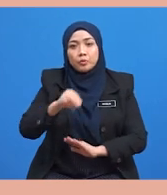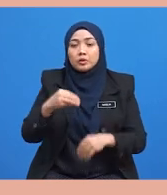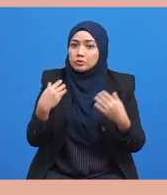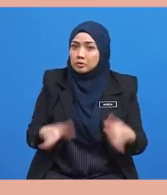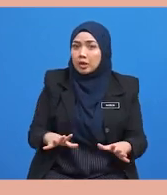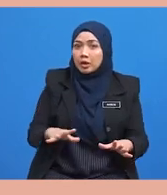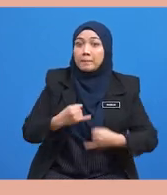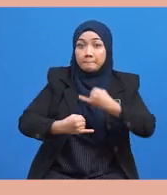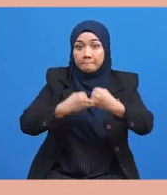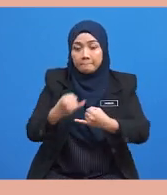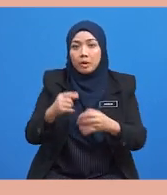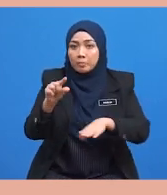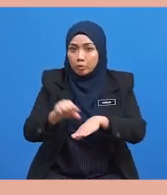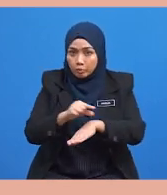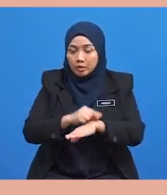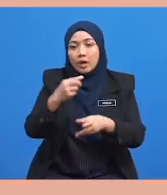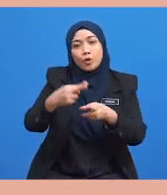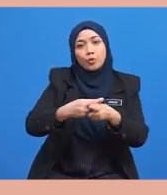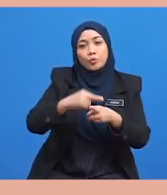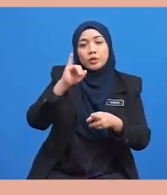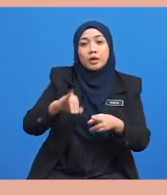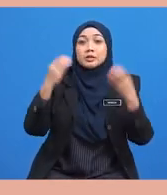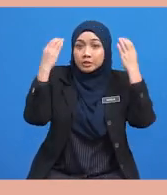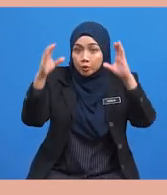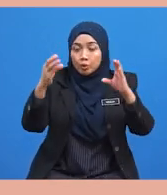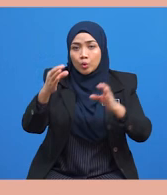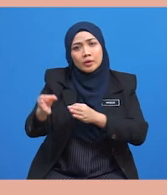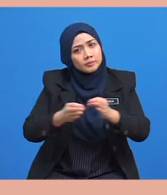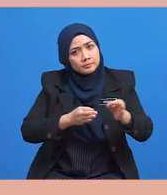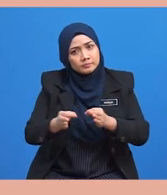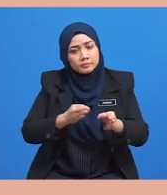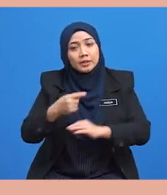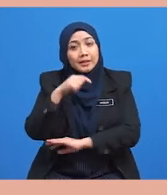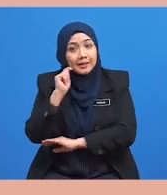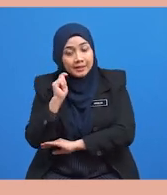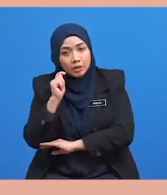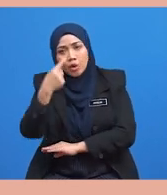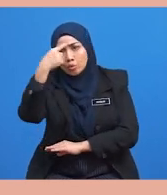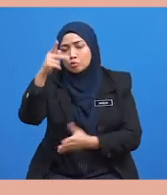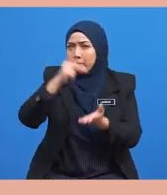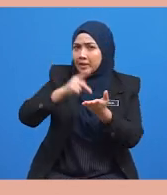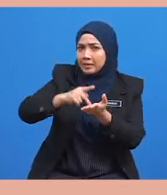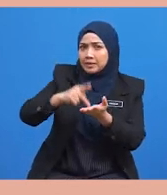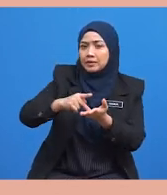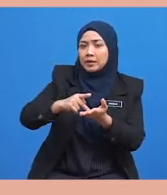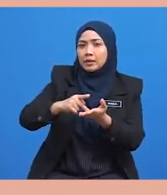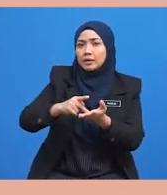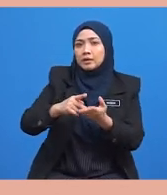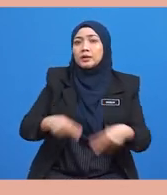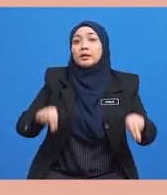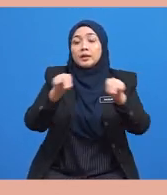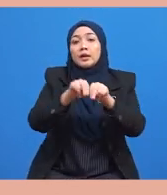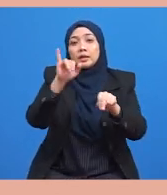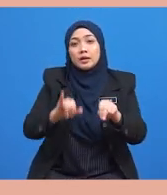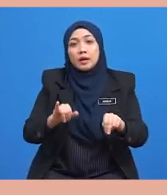berjaya menggunakan rumus yang telah cikgu terangkan tadi untuk menghitung nilai-nilai yang dikehendaki